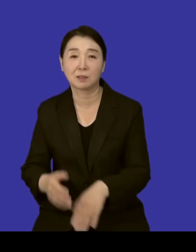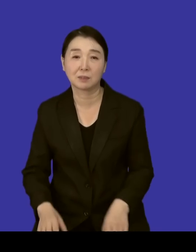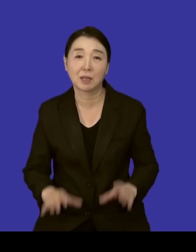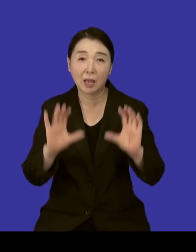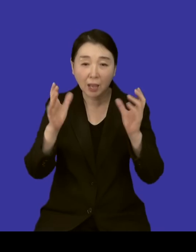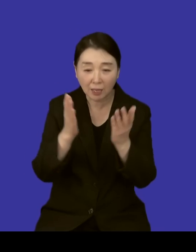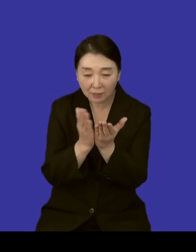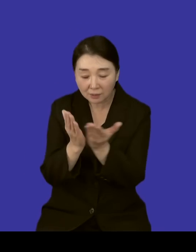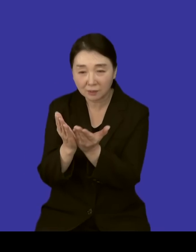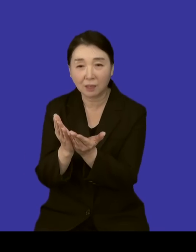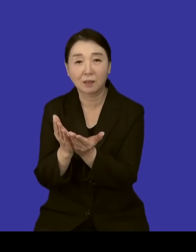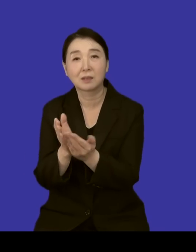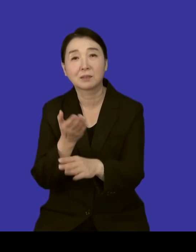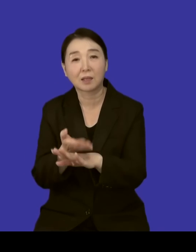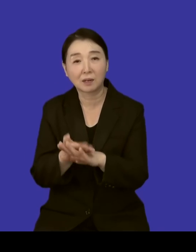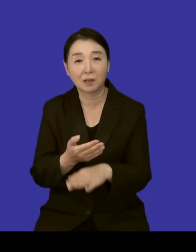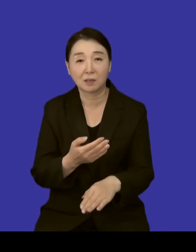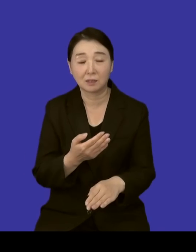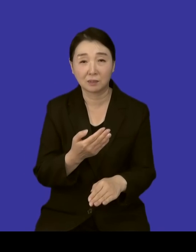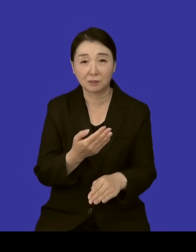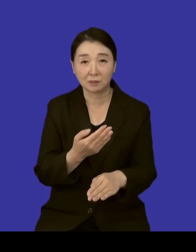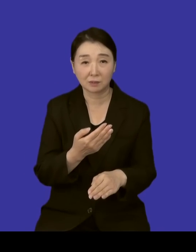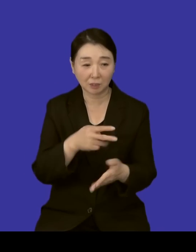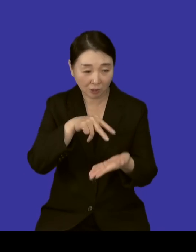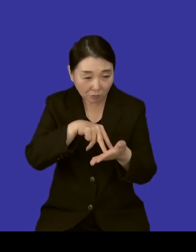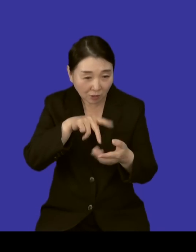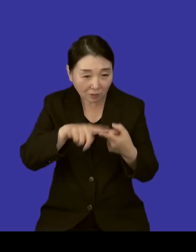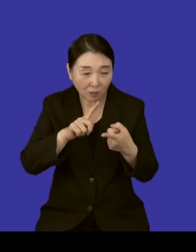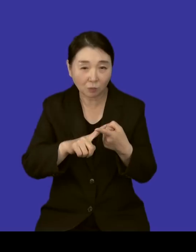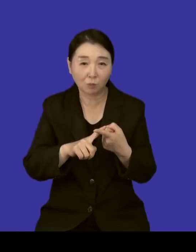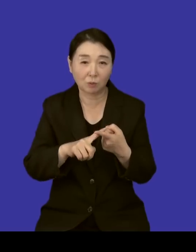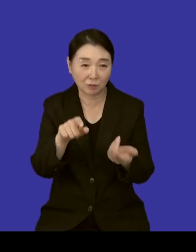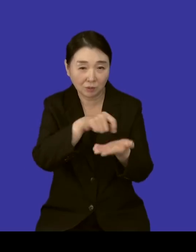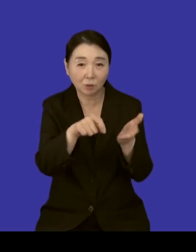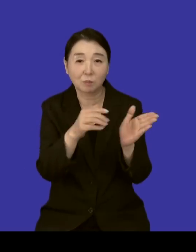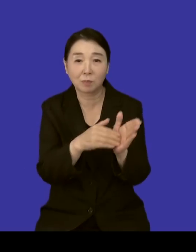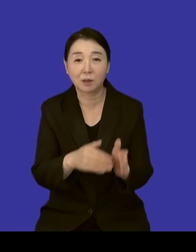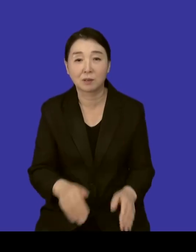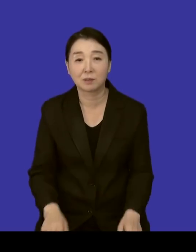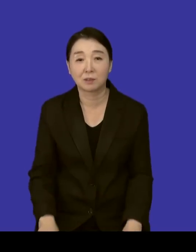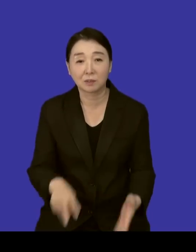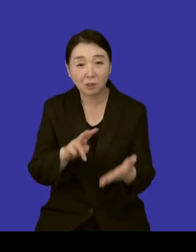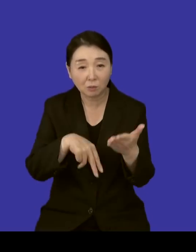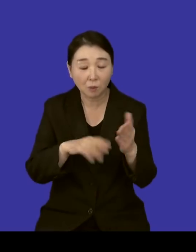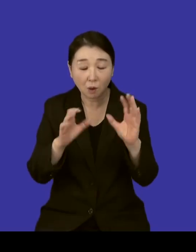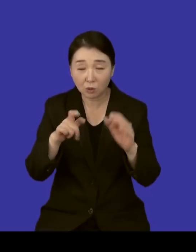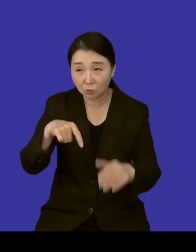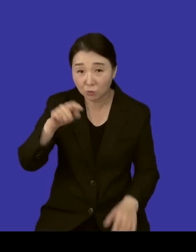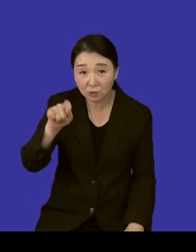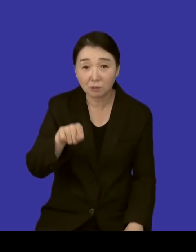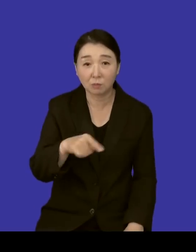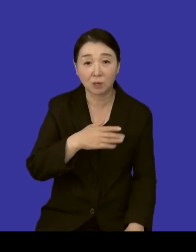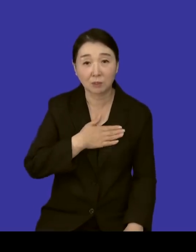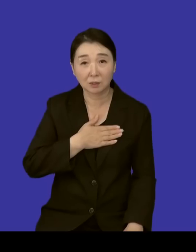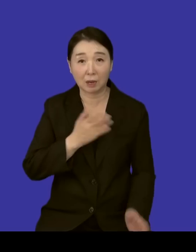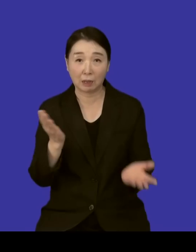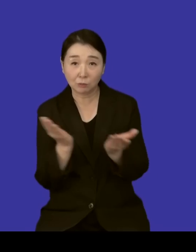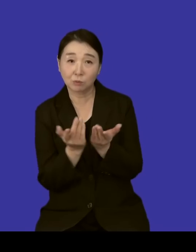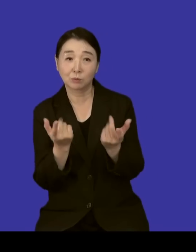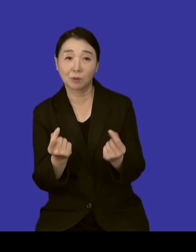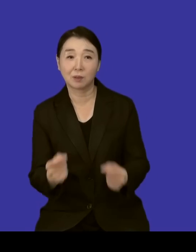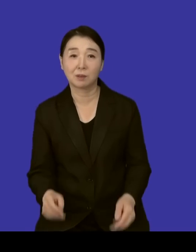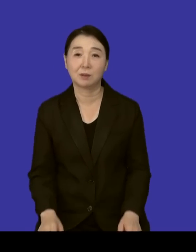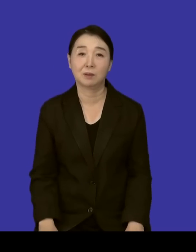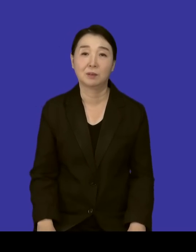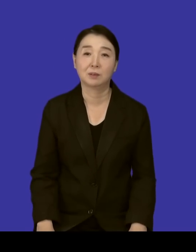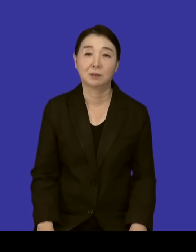애들이 다 적용해 놨어요. 자기 눈높이로. 오. 난 지금 언뜻 읽었는데 어린이 큐티인이 저랑 수준이 맞는 것 같은데.